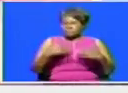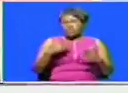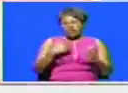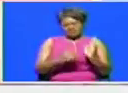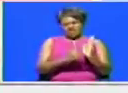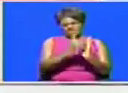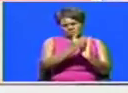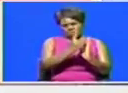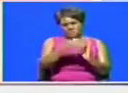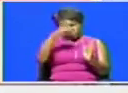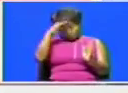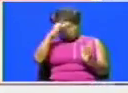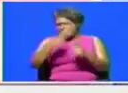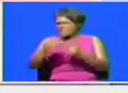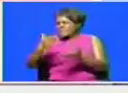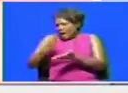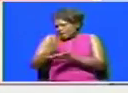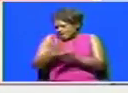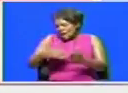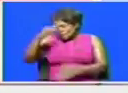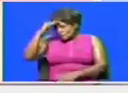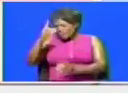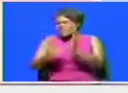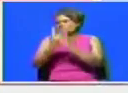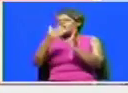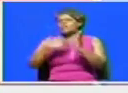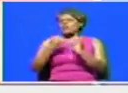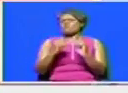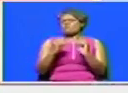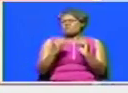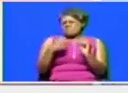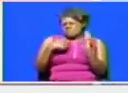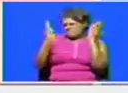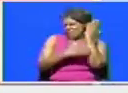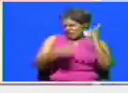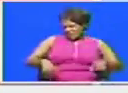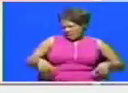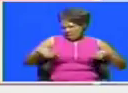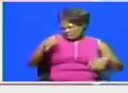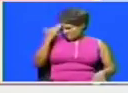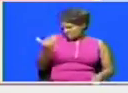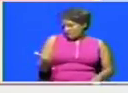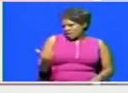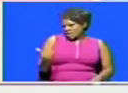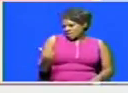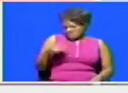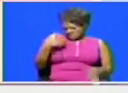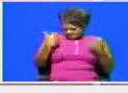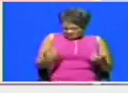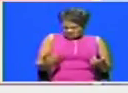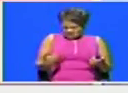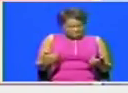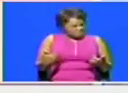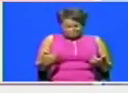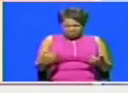na maendeleo na kuna wengine ni walevi hawana maendeleo. Kwa nini niishi maisha mabovu na mtu ni mlevi na najua anafanya kazi? Mimi mwenyewe binafsi siwezi. Kwa hivyo